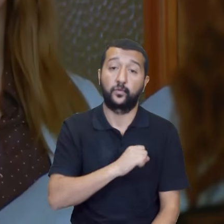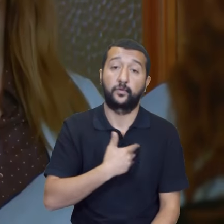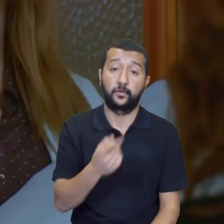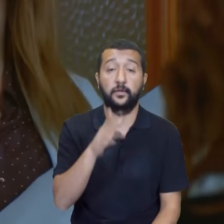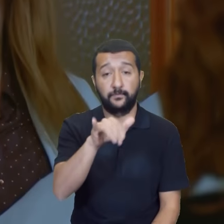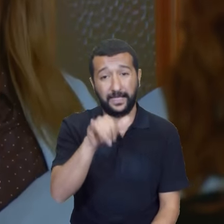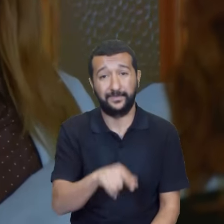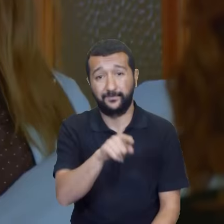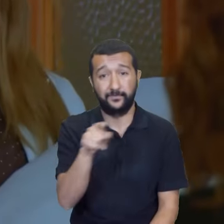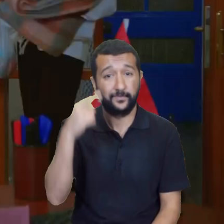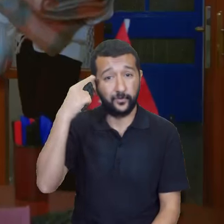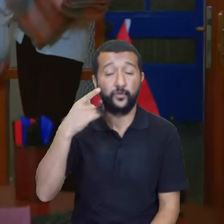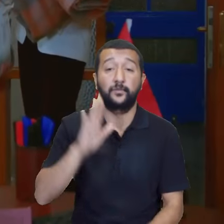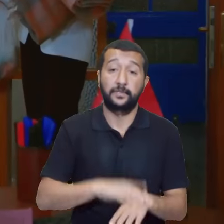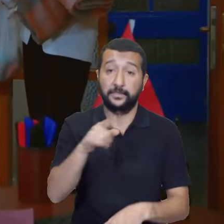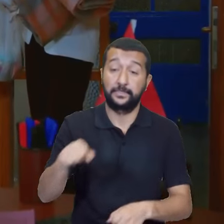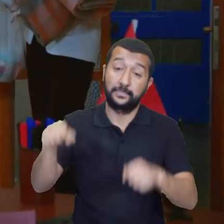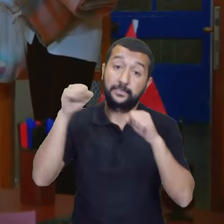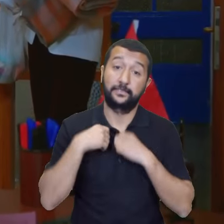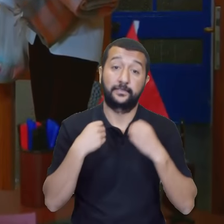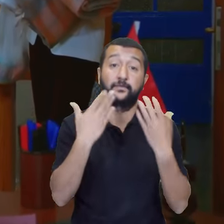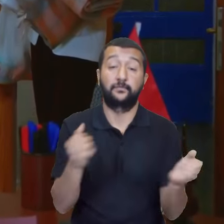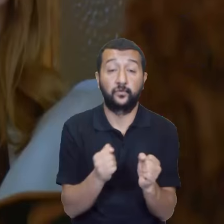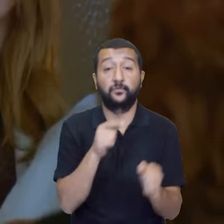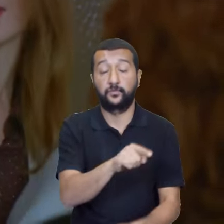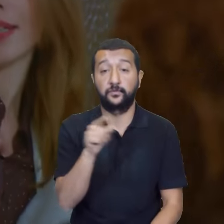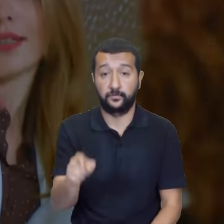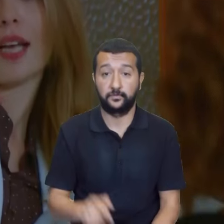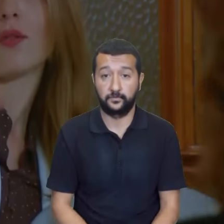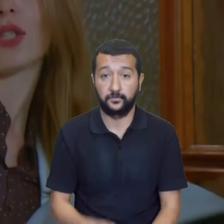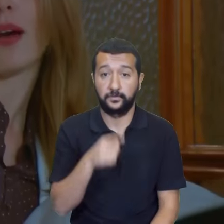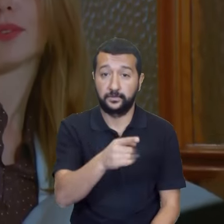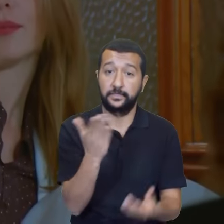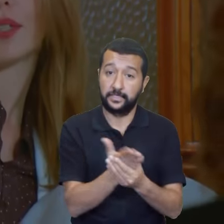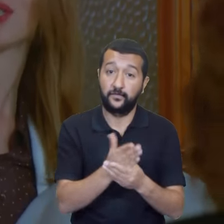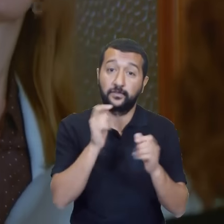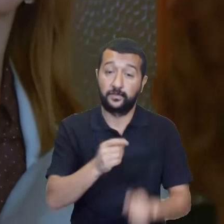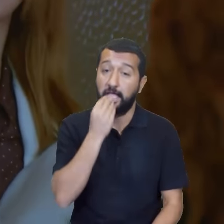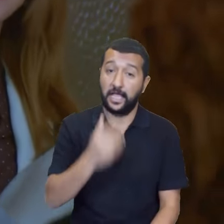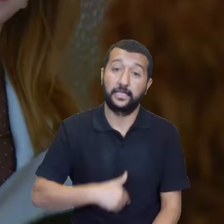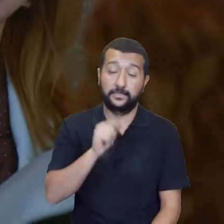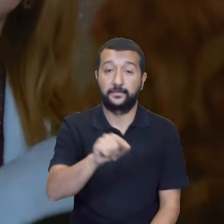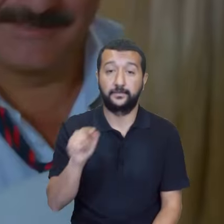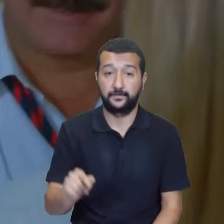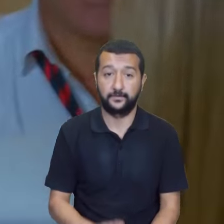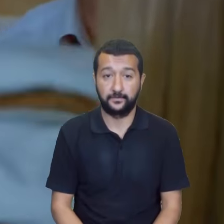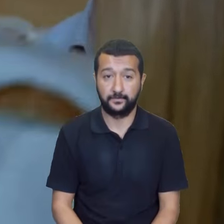korktum. Ya haklısınız, düşünemedim. Size battaniye getirdim, üşümüşsünüzdür. Sandviç de yaptım,